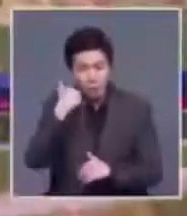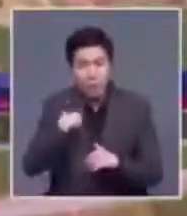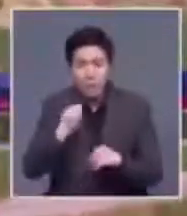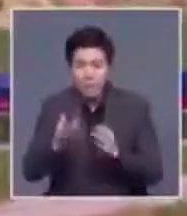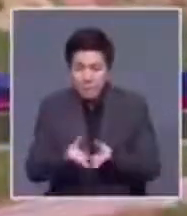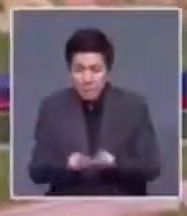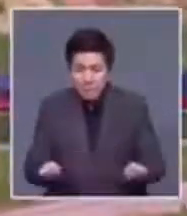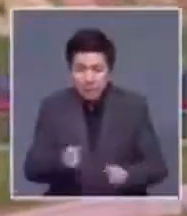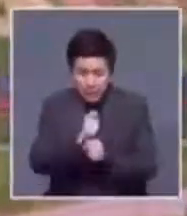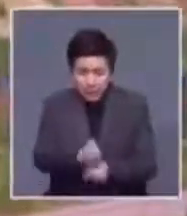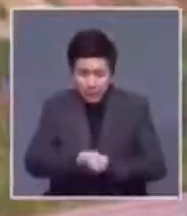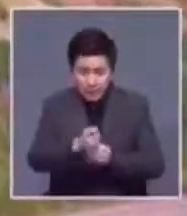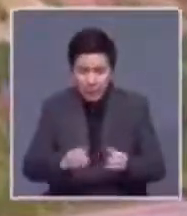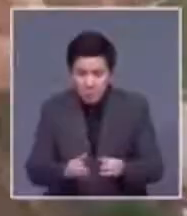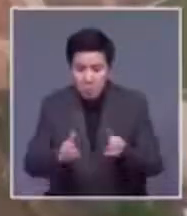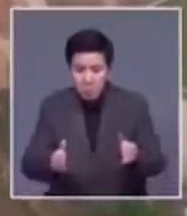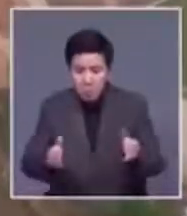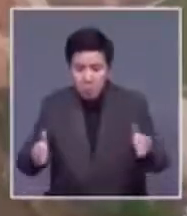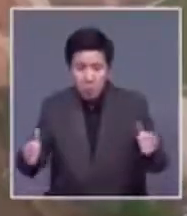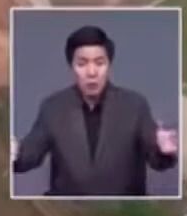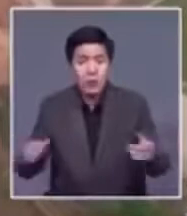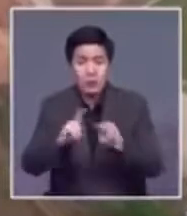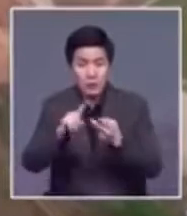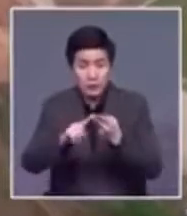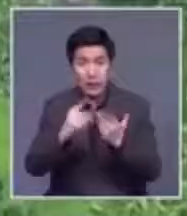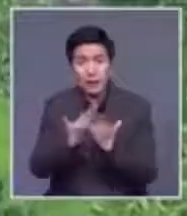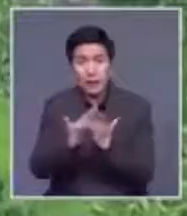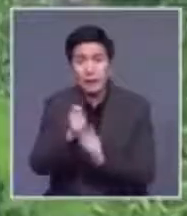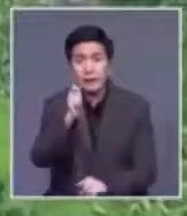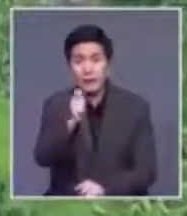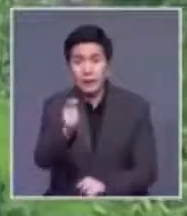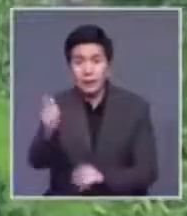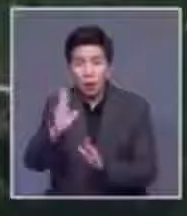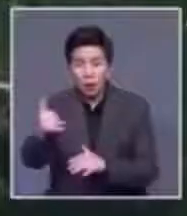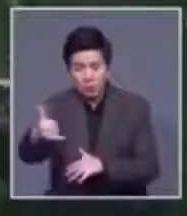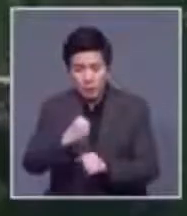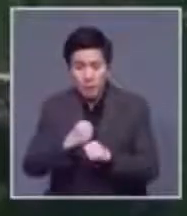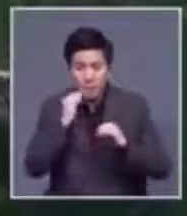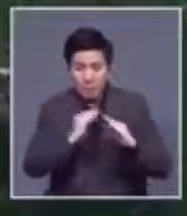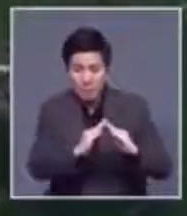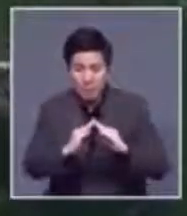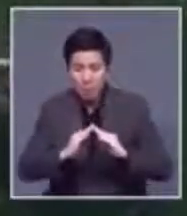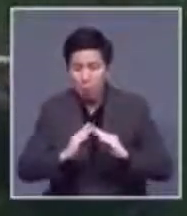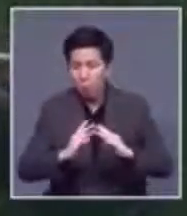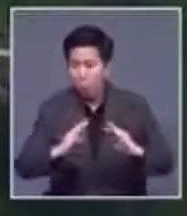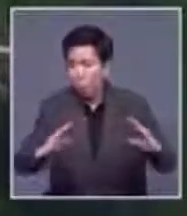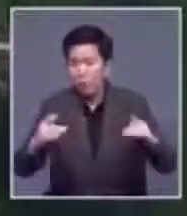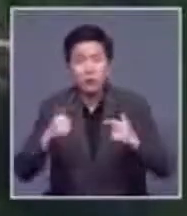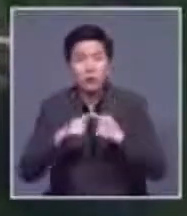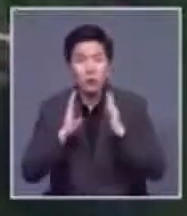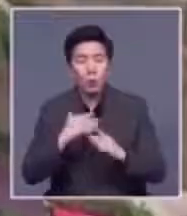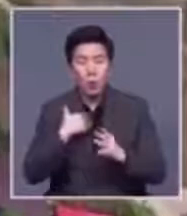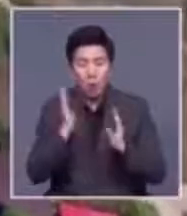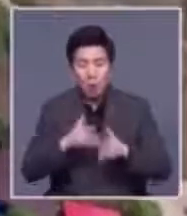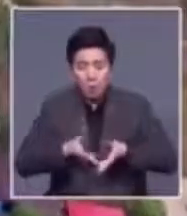ขยายพื้นที่ทางการเกษตรเพื่อทำกินของผู้ยากไร้การว่าจ้างของนายทุนการบุกรุกเพื่อขยายเมืองขยายชุมชนรองรับจำนวนประช